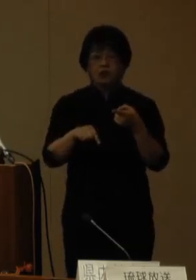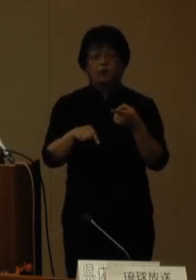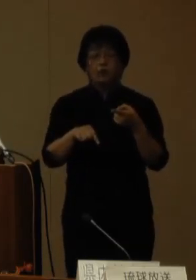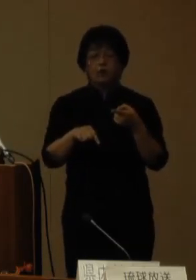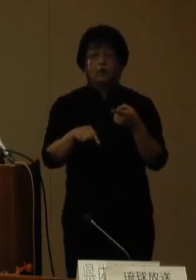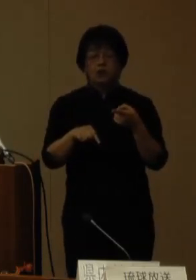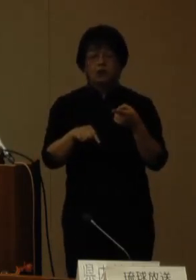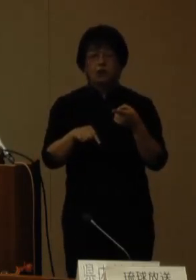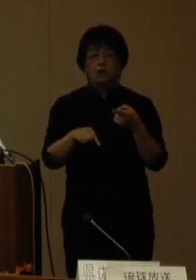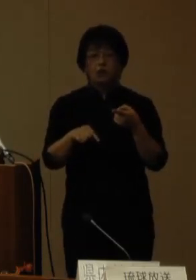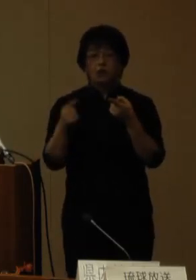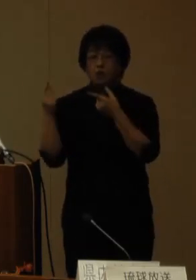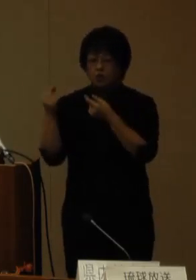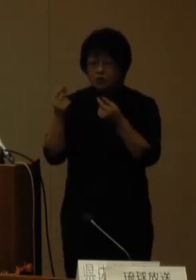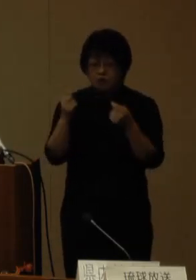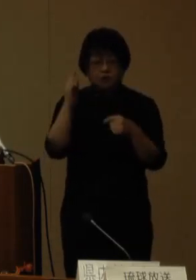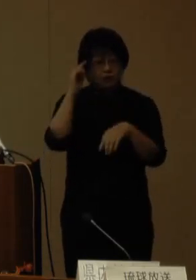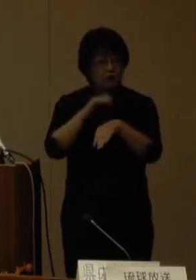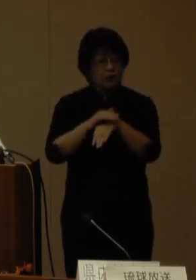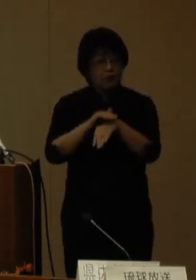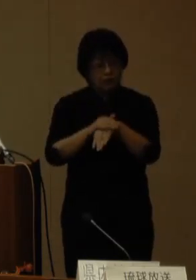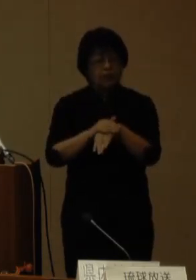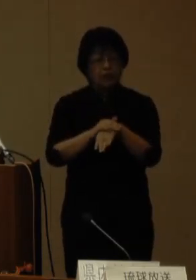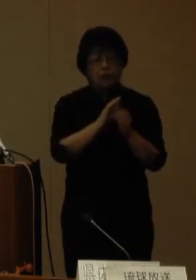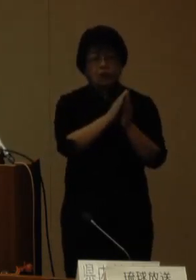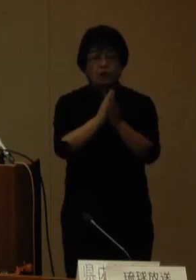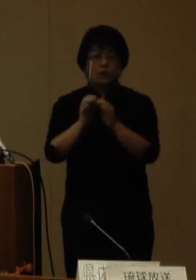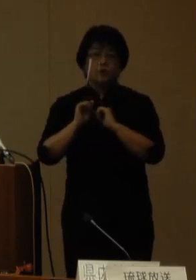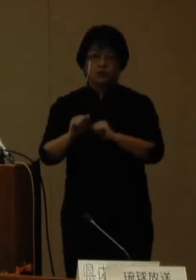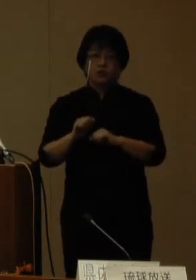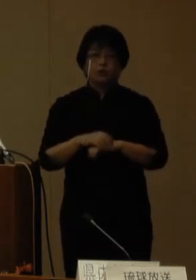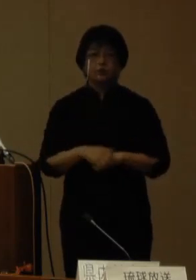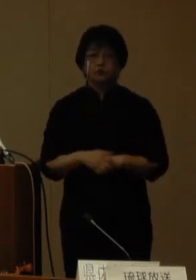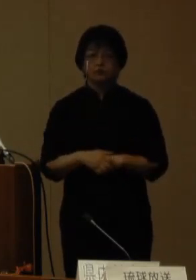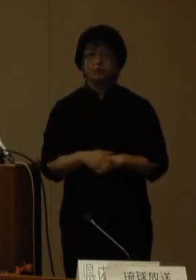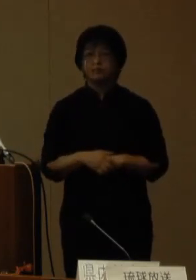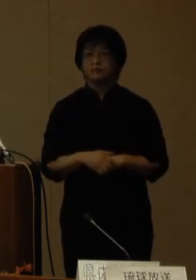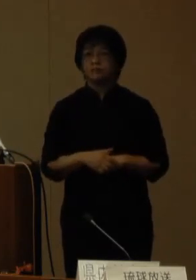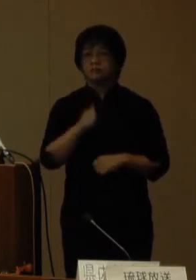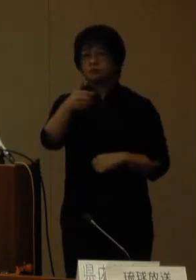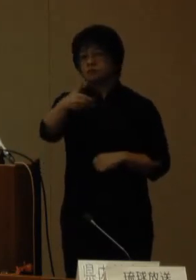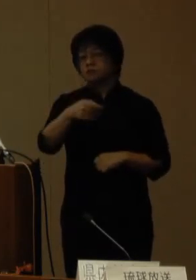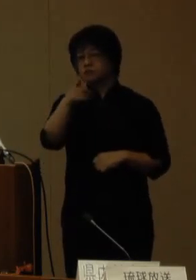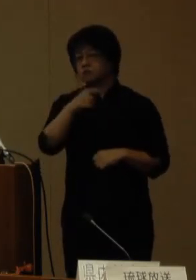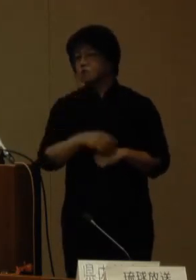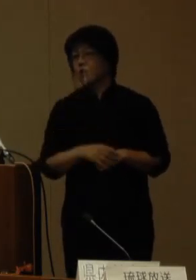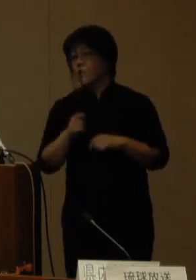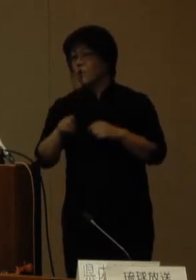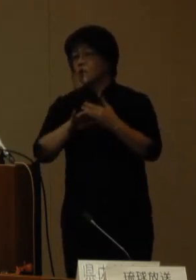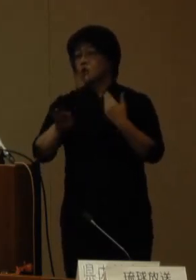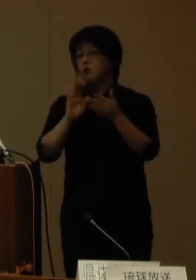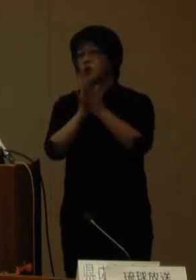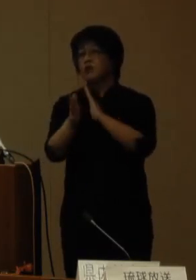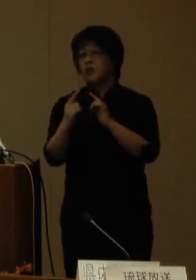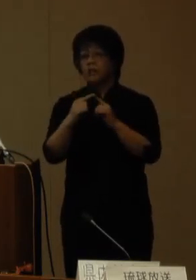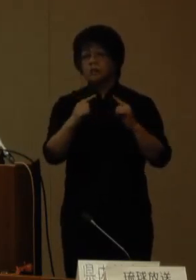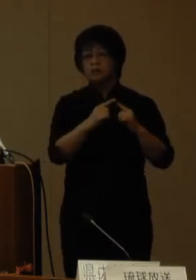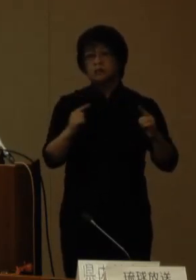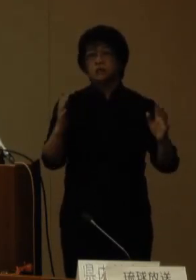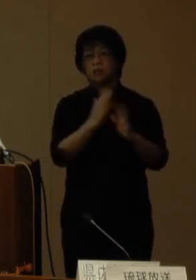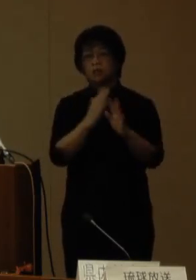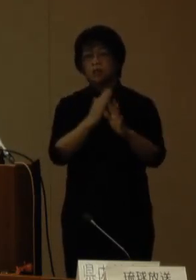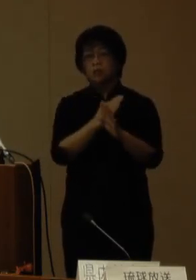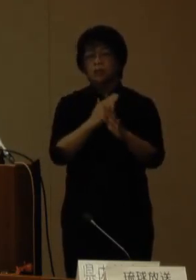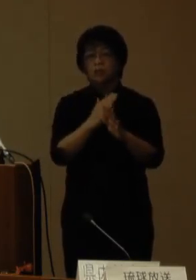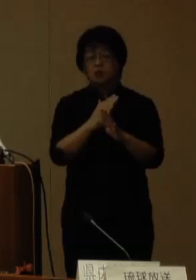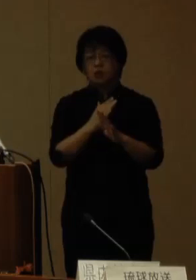様の考えのもと行っているところでございます。 ですね、他県では結構人流の抑制等の観点から